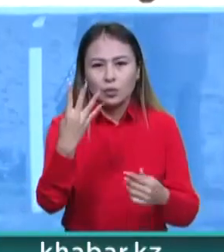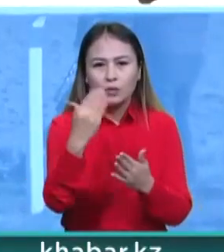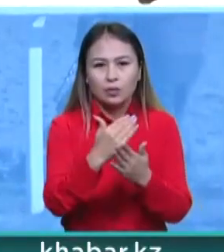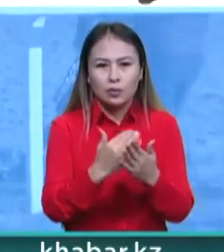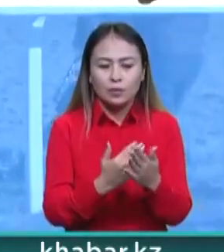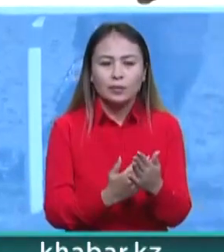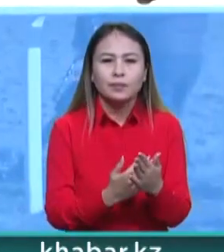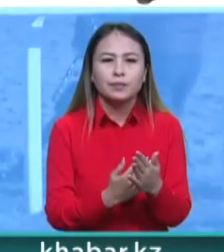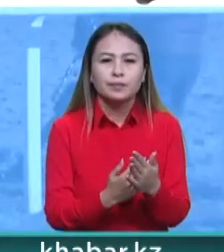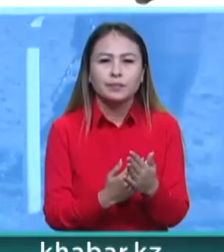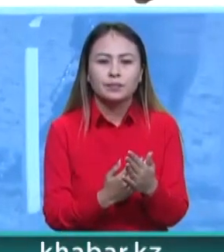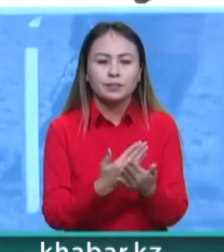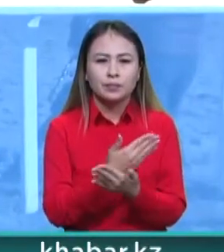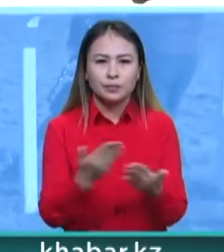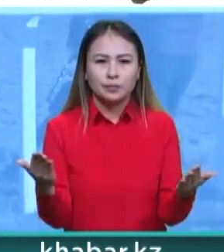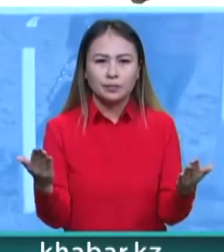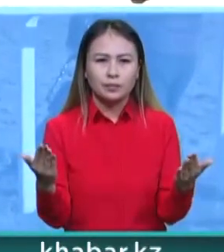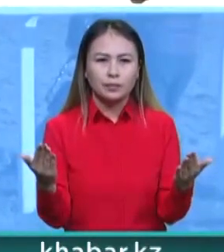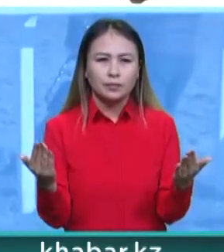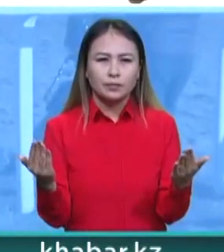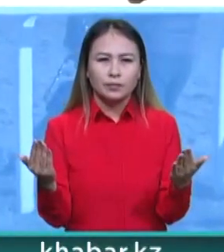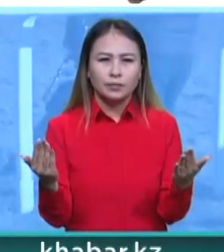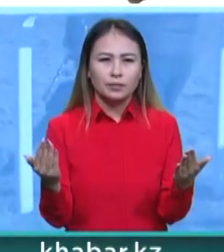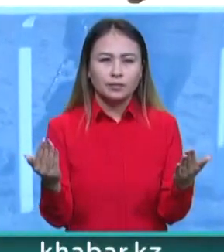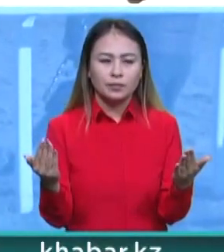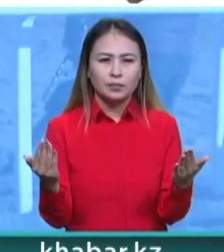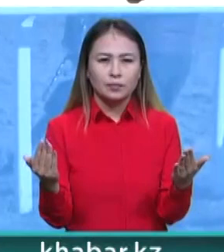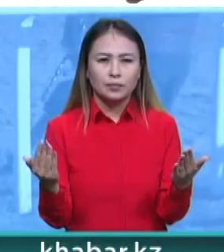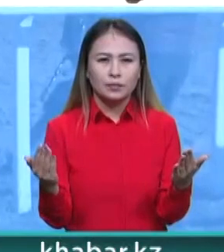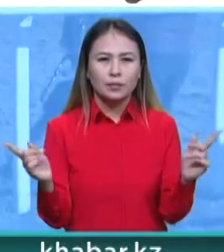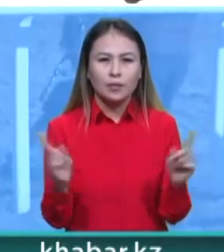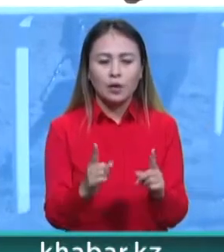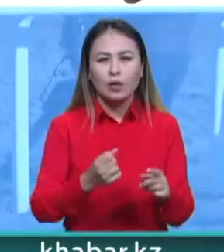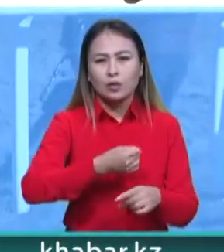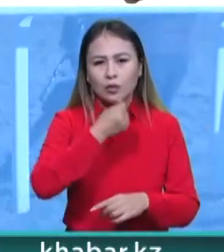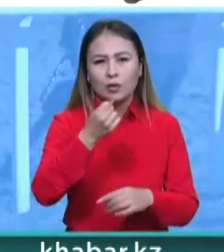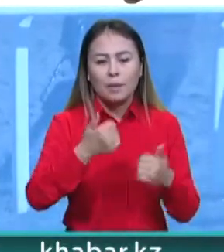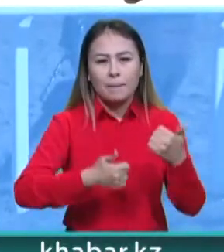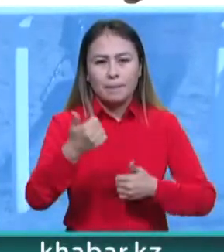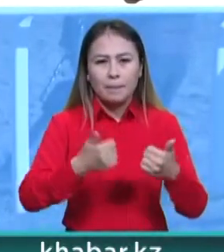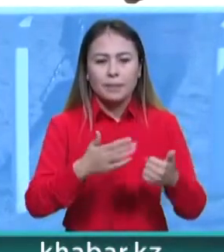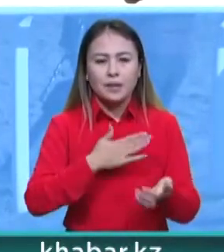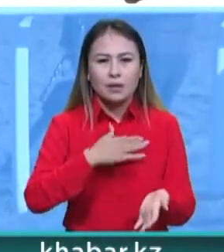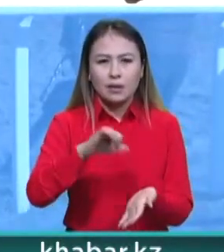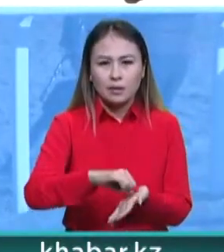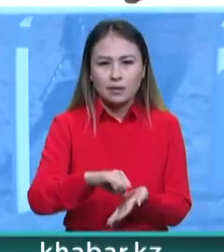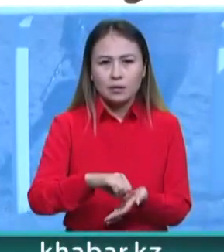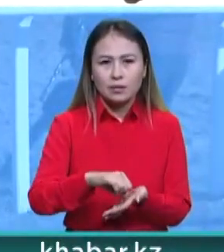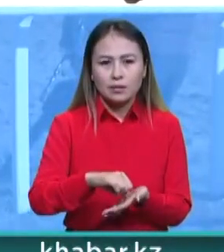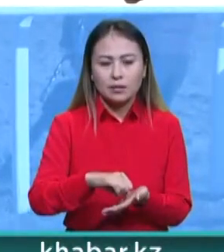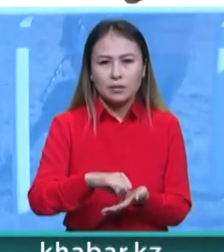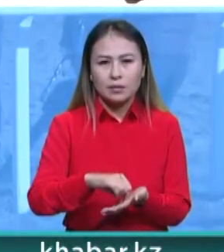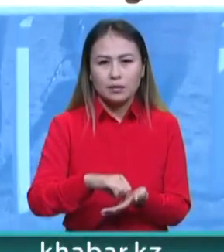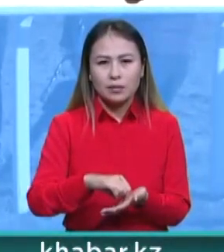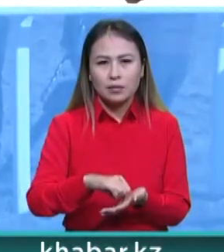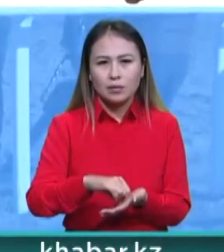mınau Qınan bäyge jorga şarası jäne kişi alaman jäne ülken alaman bäygeden bugün sınğa tüsip saygülüklerdi